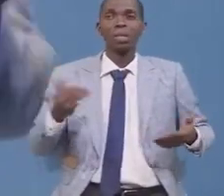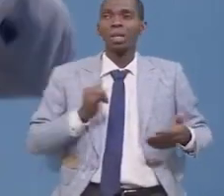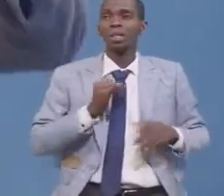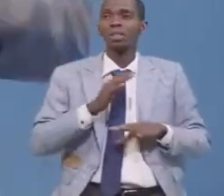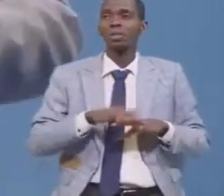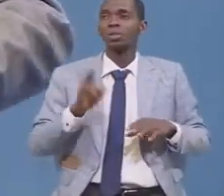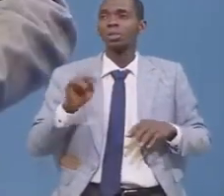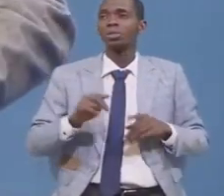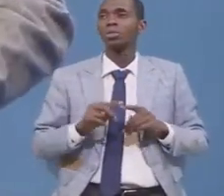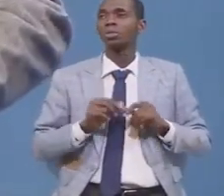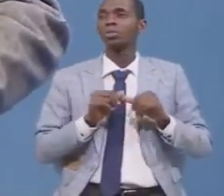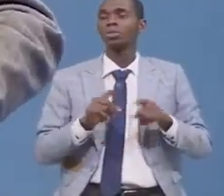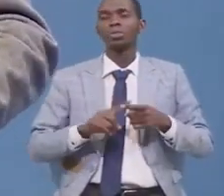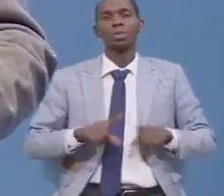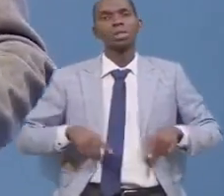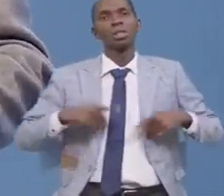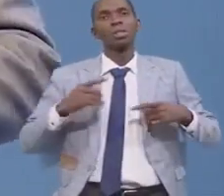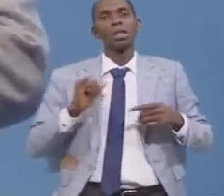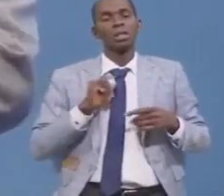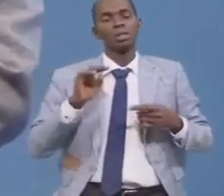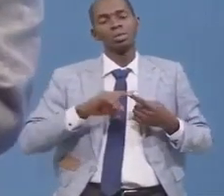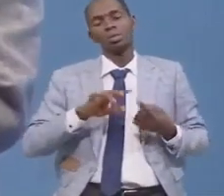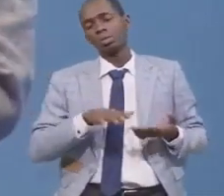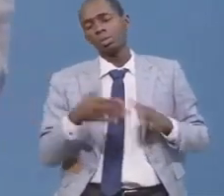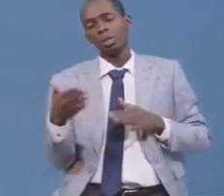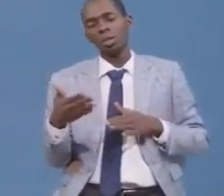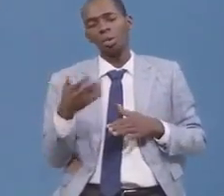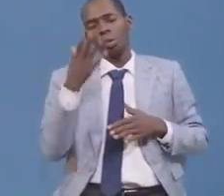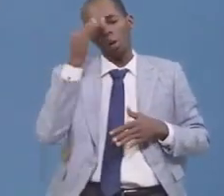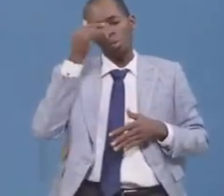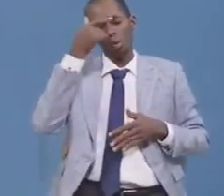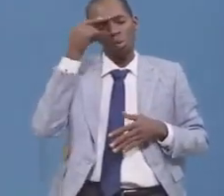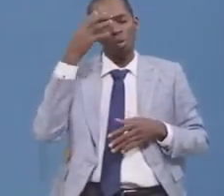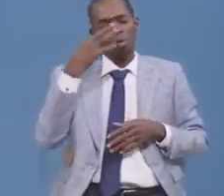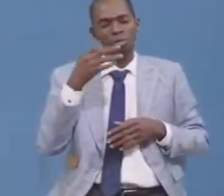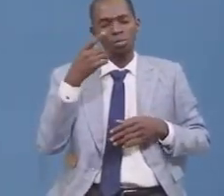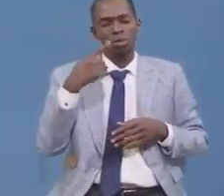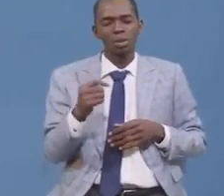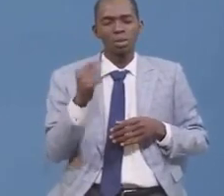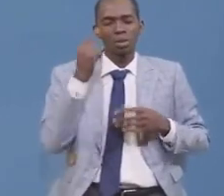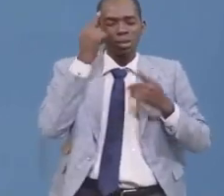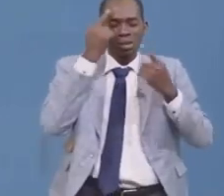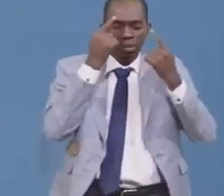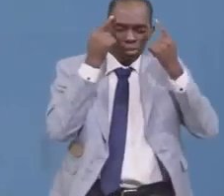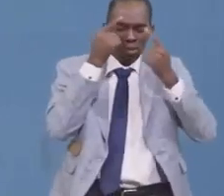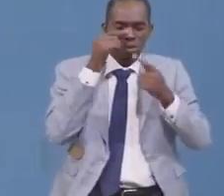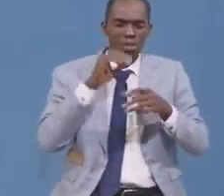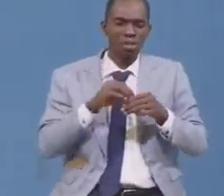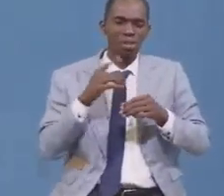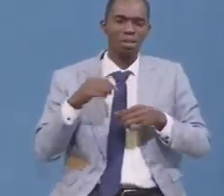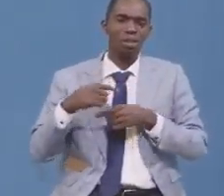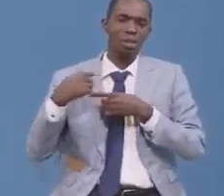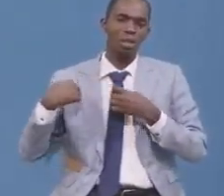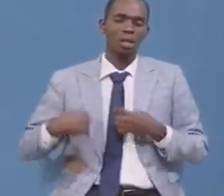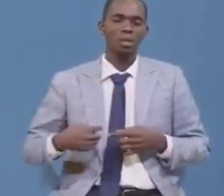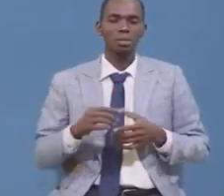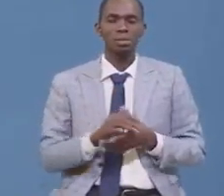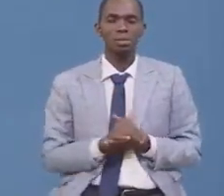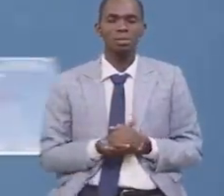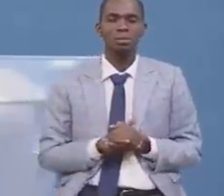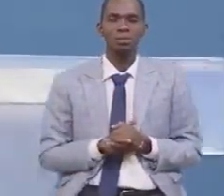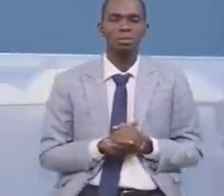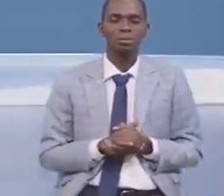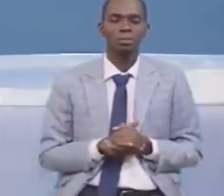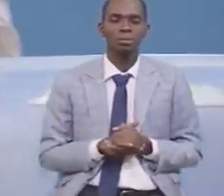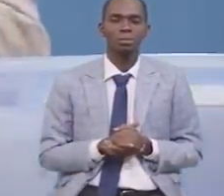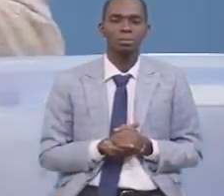కమిట్ సూసైడ్ ఇస్ ద థాట్ ఇన్ ద హార్ట్ ఒక వ్యక్తి ఇక నేను జీవించ లేను ఆత్మహత్య చేసుకుని చచ్చిపోదాము అనే విధంగా చనిపోతున్నాడు